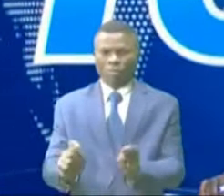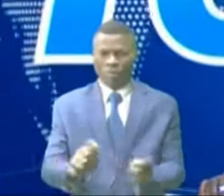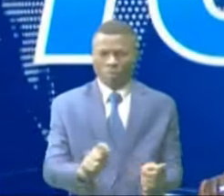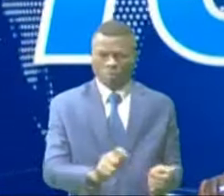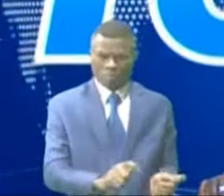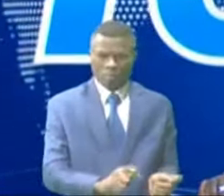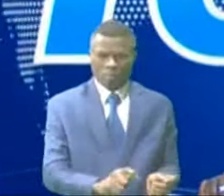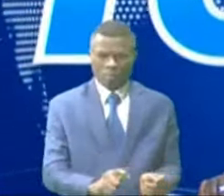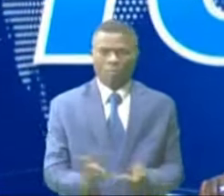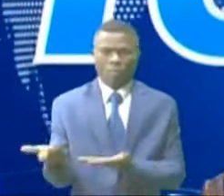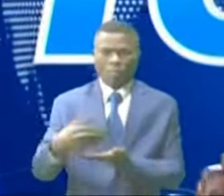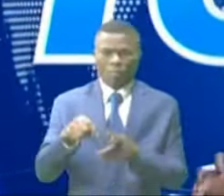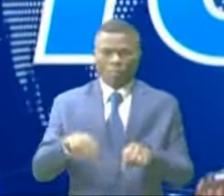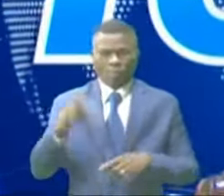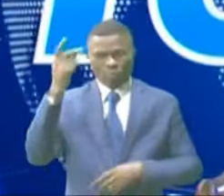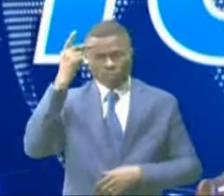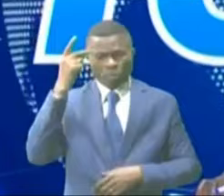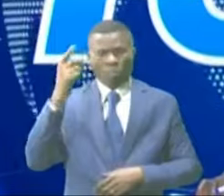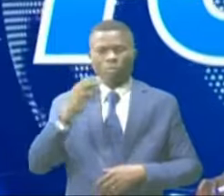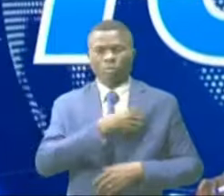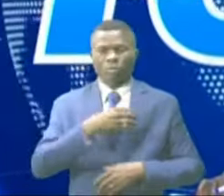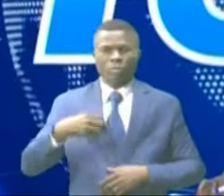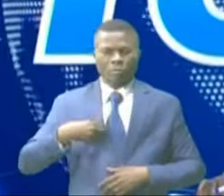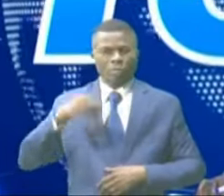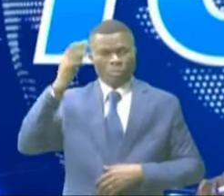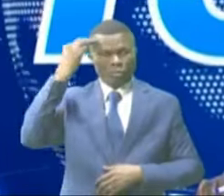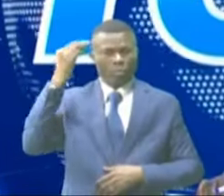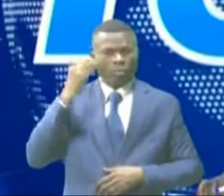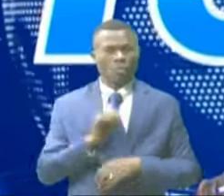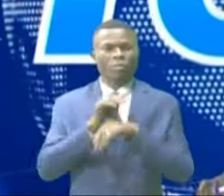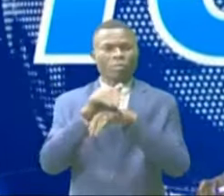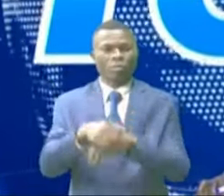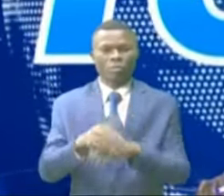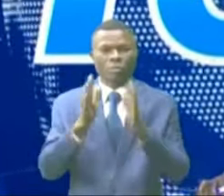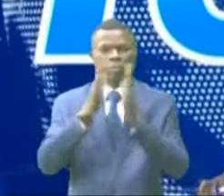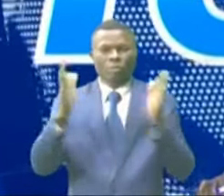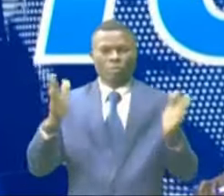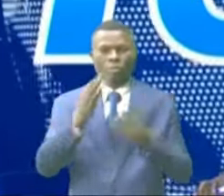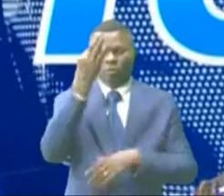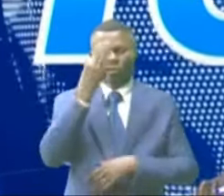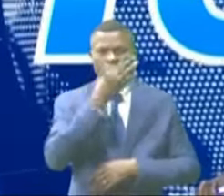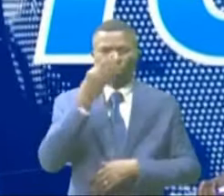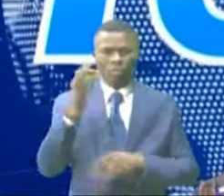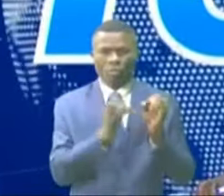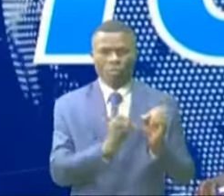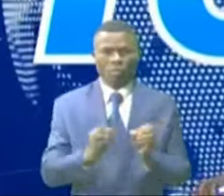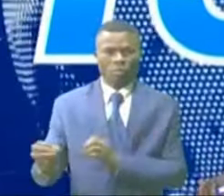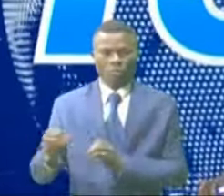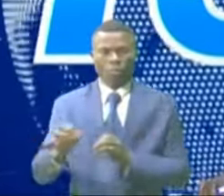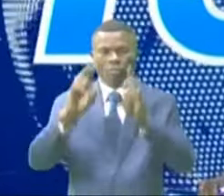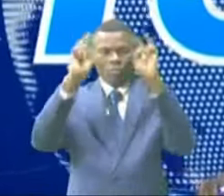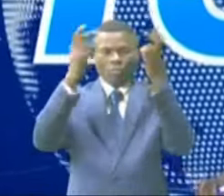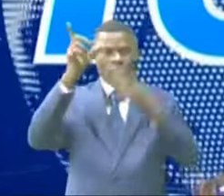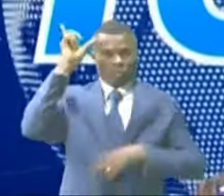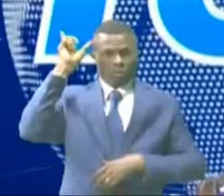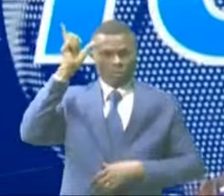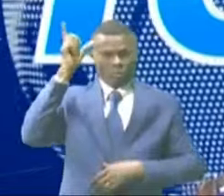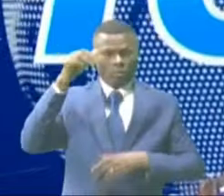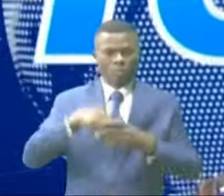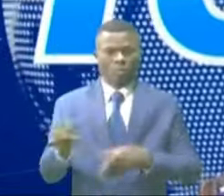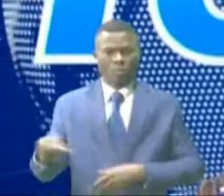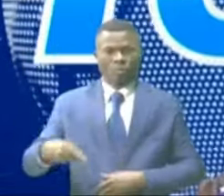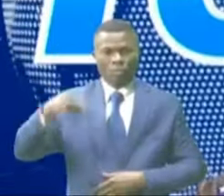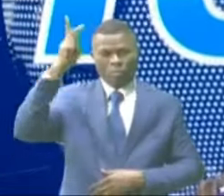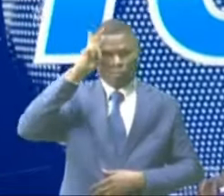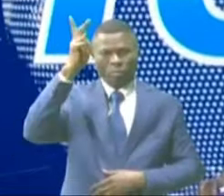Avant son retour à Kinshasa, la patronne du genre a participé à une messe eucharistique organisée à Lubumbashi dans la province